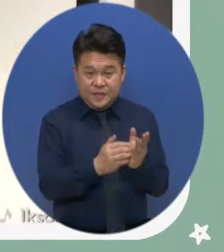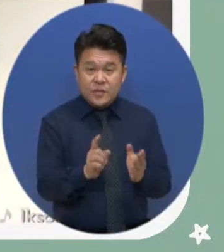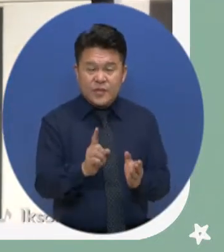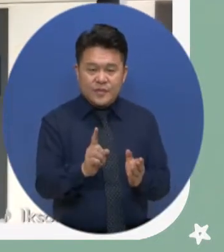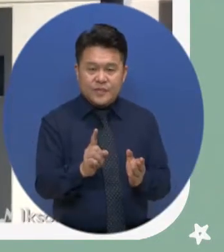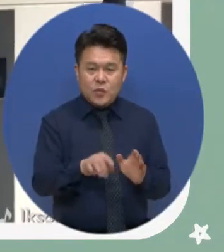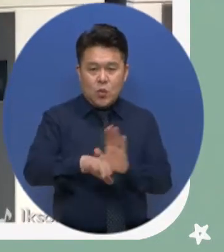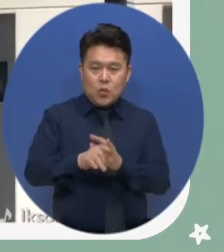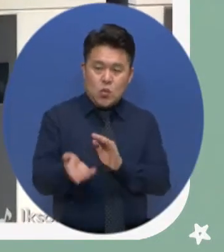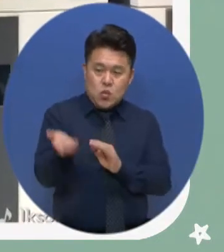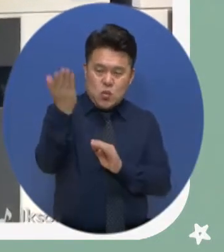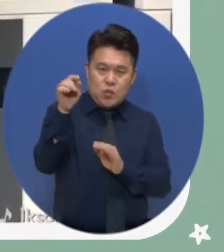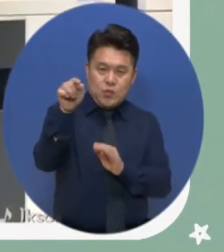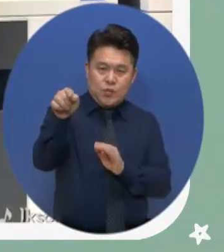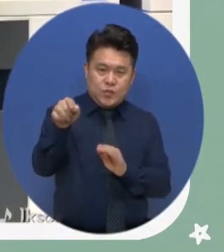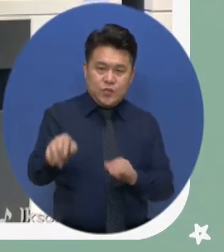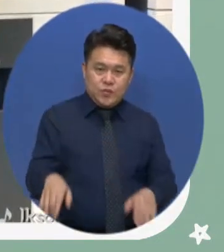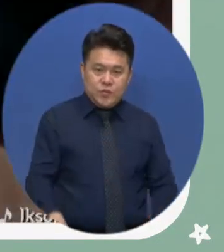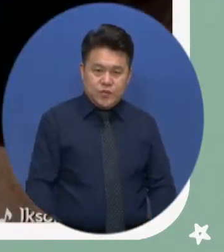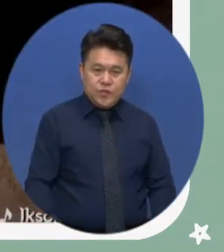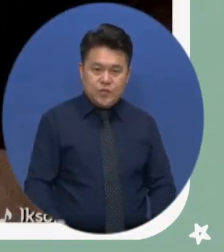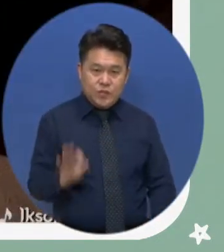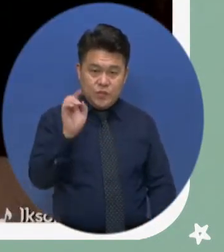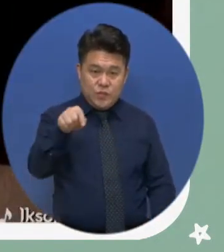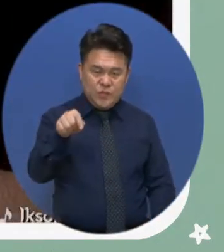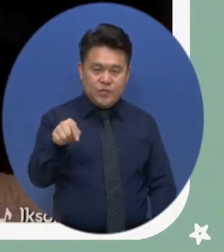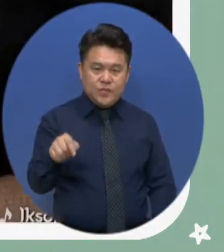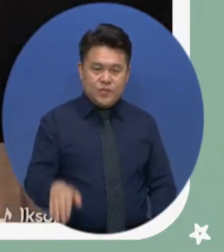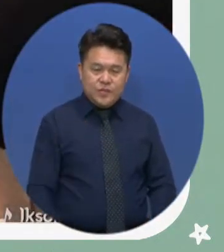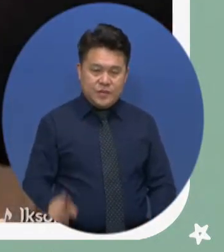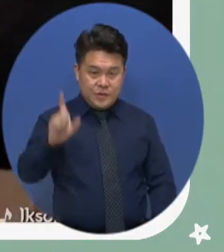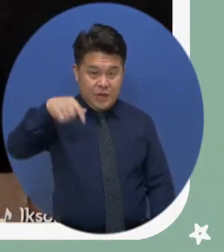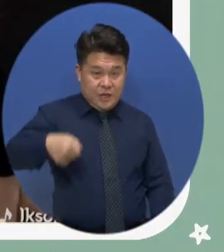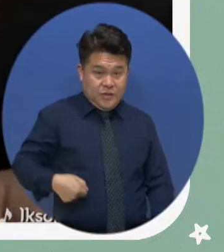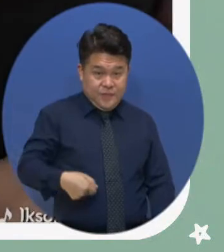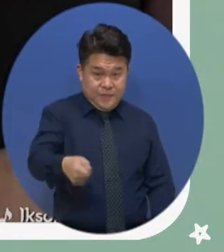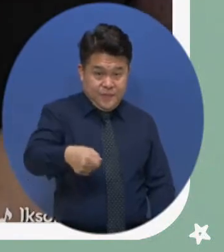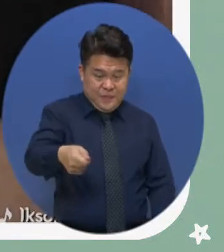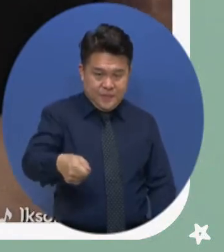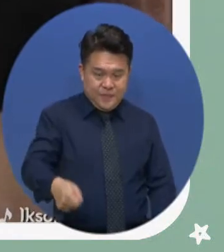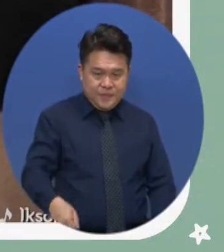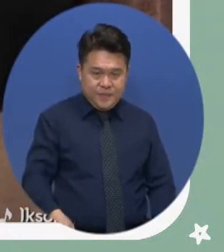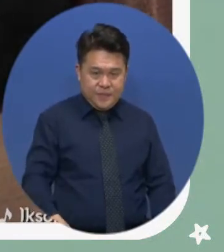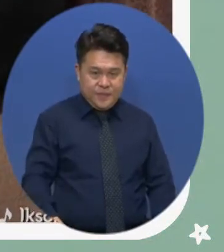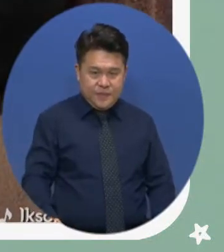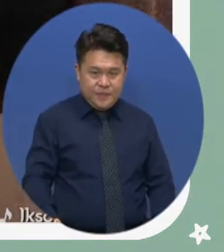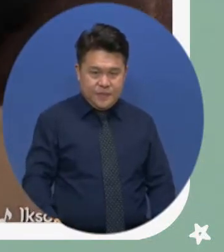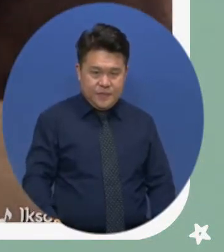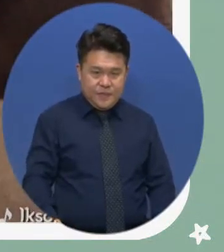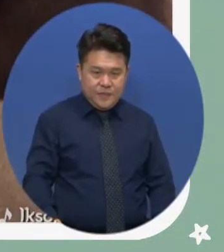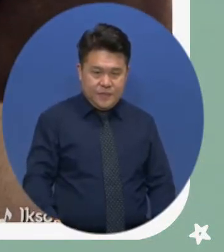어디? 오른쪽 맨 위에. 여기? 네. 여기? 네. 어, 눌렀어. 내가 해본다. 어.